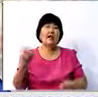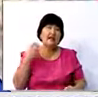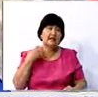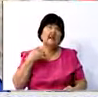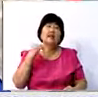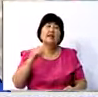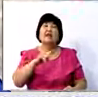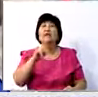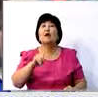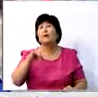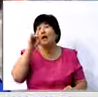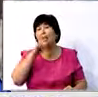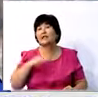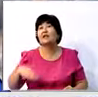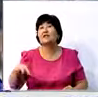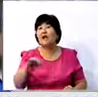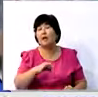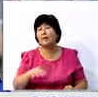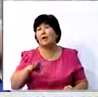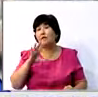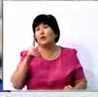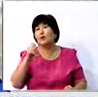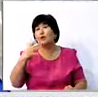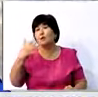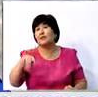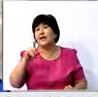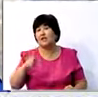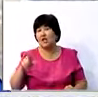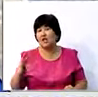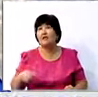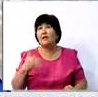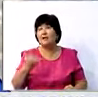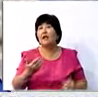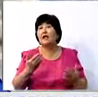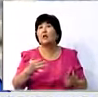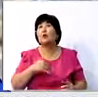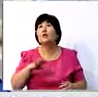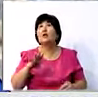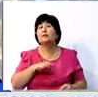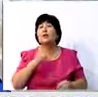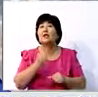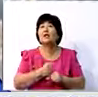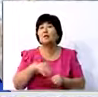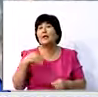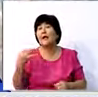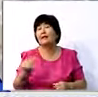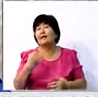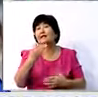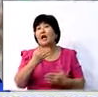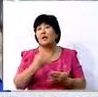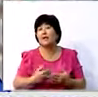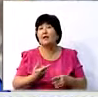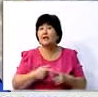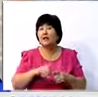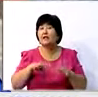и Западно-Казахстанской областей. Всего 150 человек. Для них у нас тоже была разработана интересная программа. Но